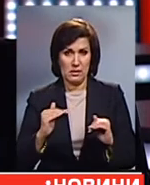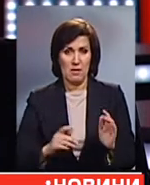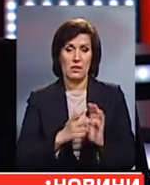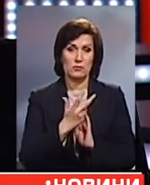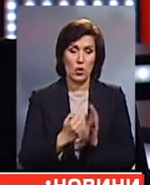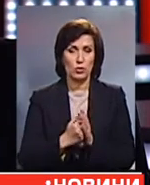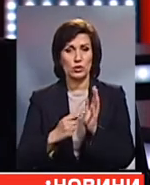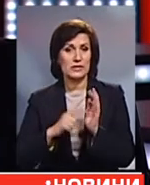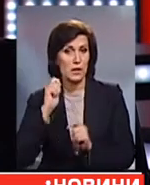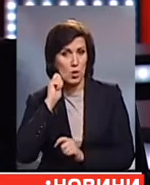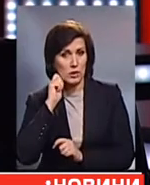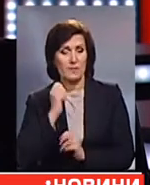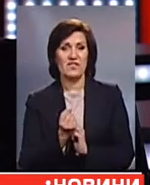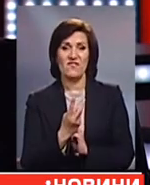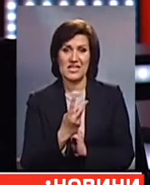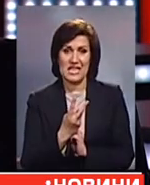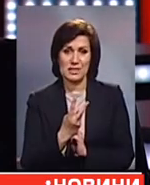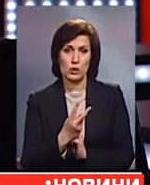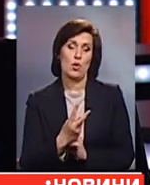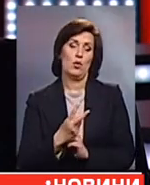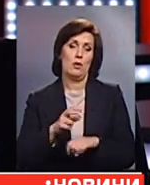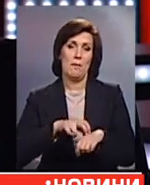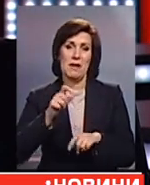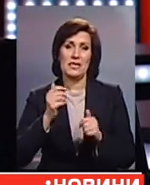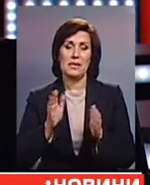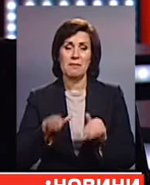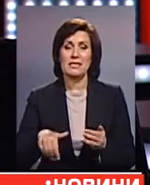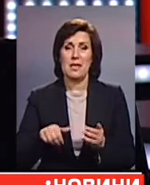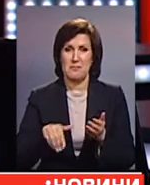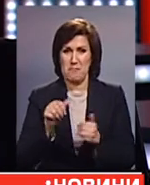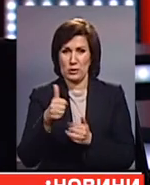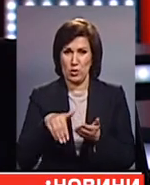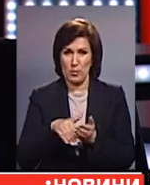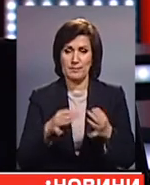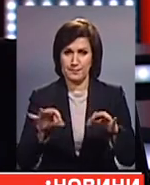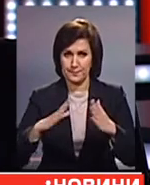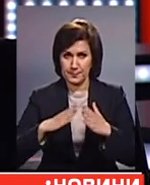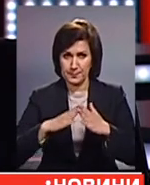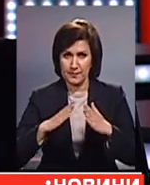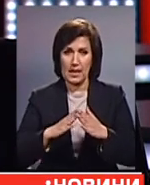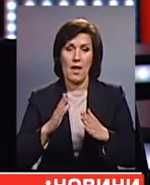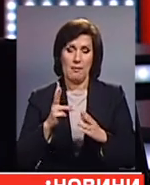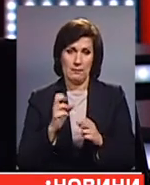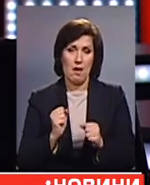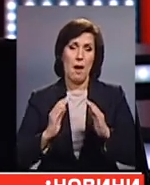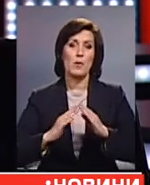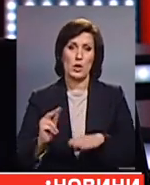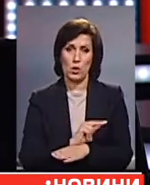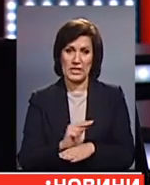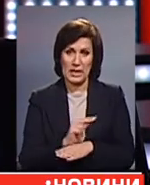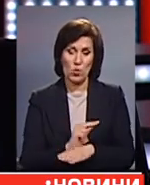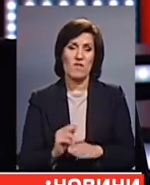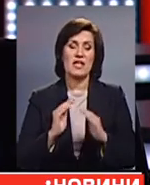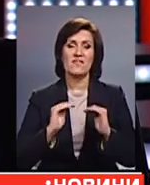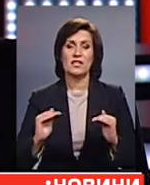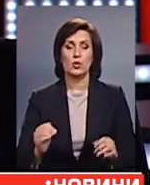6 років. 12 із них медики після першої допомоги відпустили додому на амбулаторне лікування. У садочках зараз